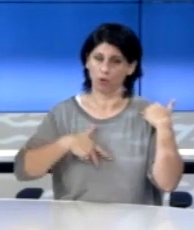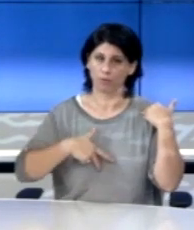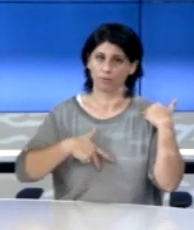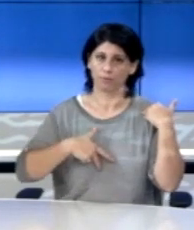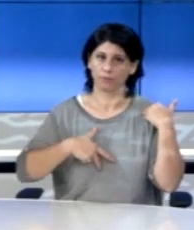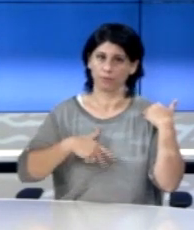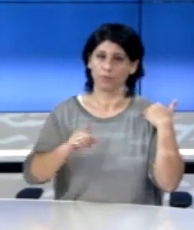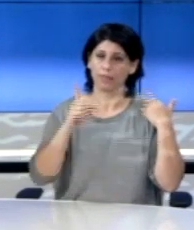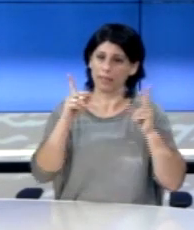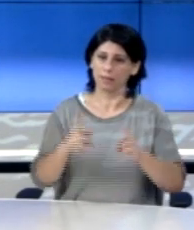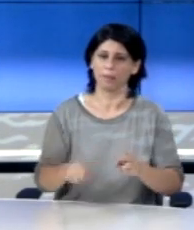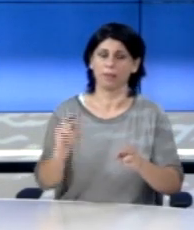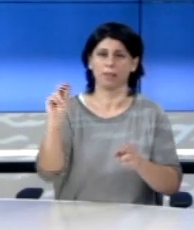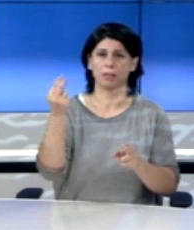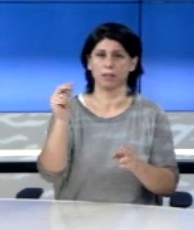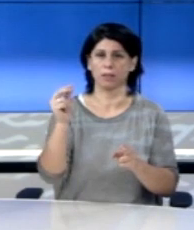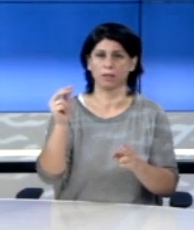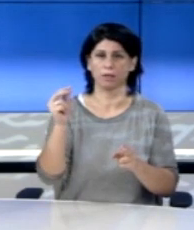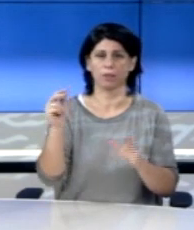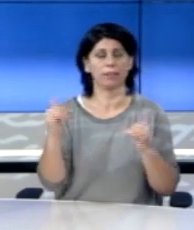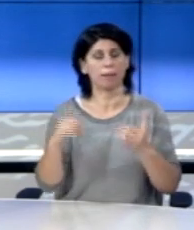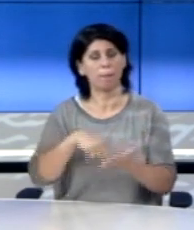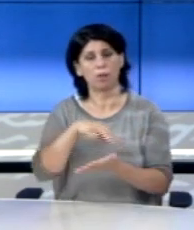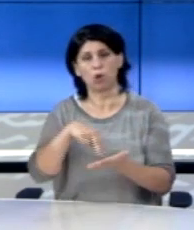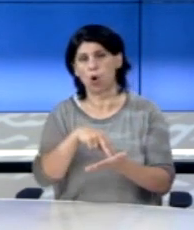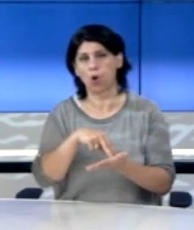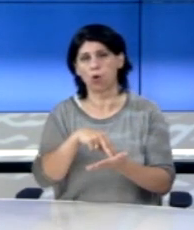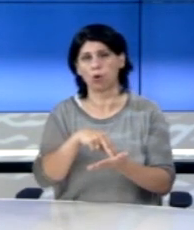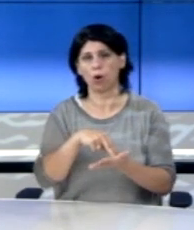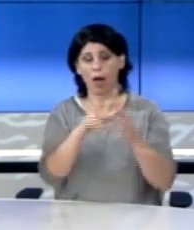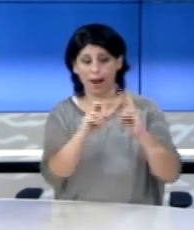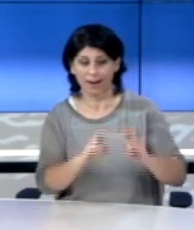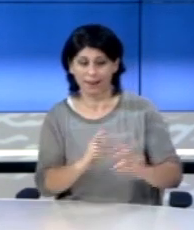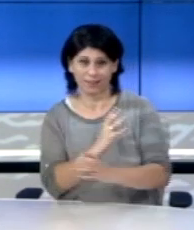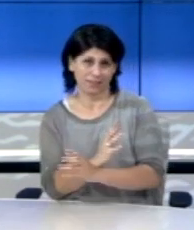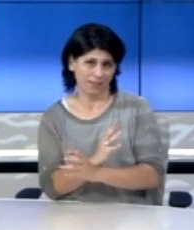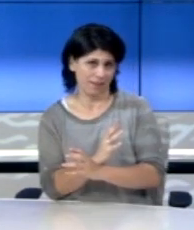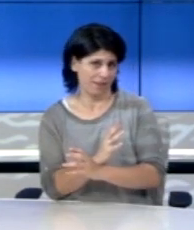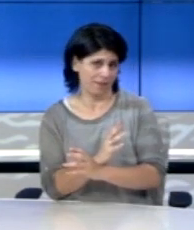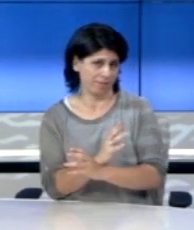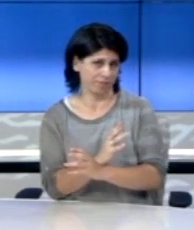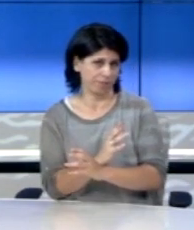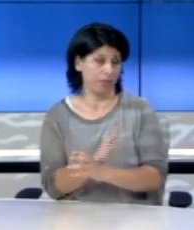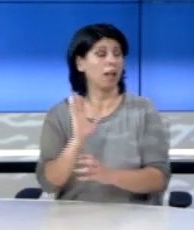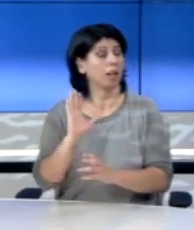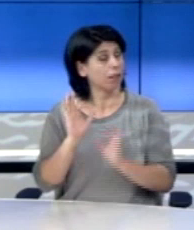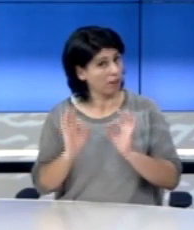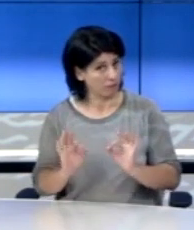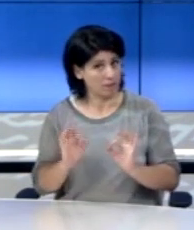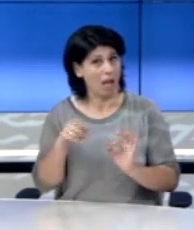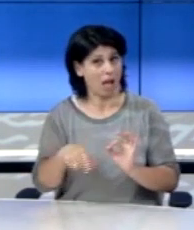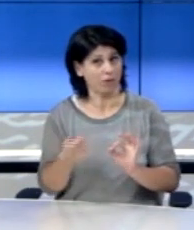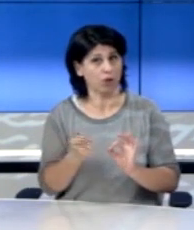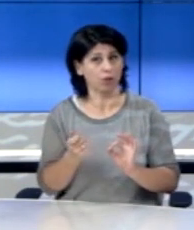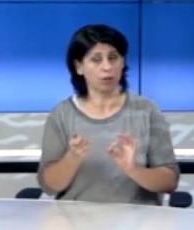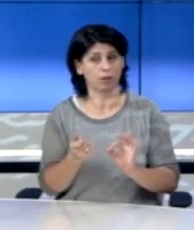ώστε να πάψει η Βουλή να παίζει το ρόλο ανακριτή και εισαγγελέα. Και μάλιστα αυτό να